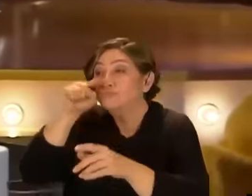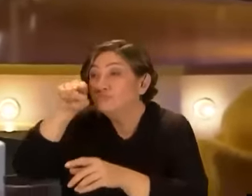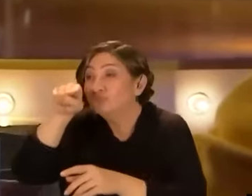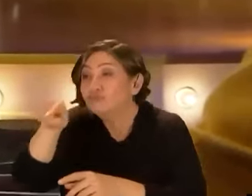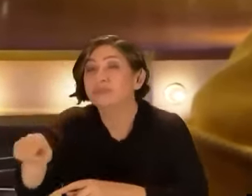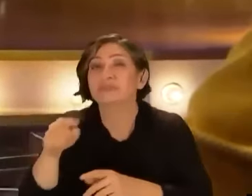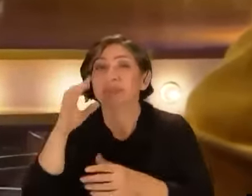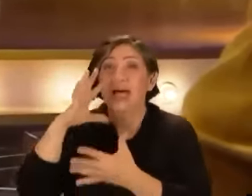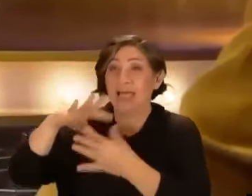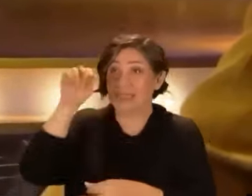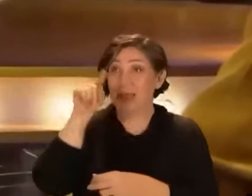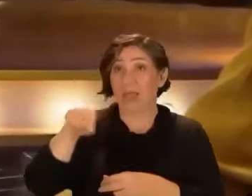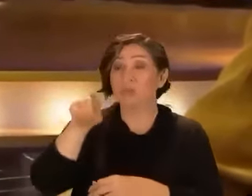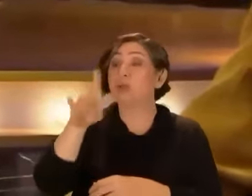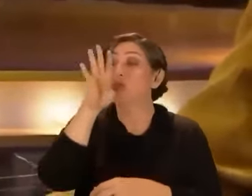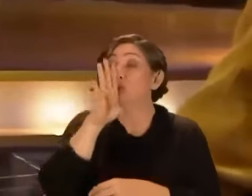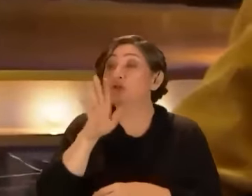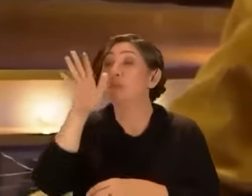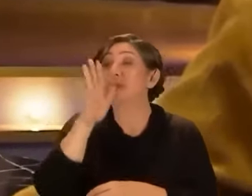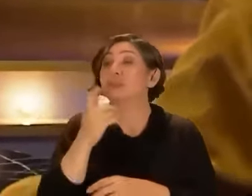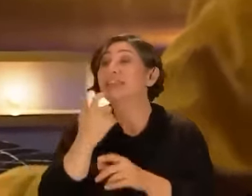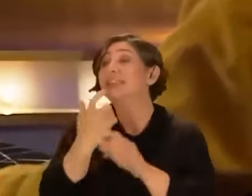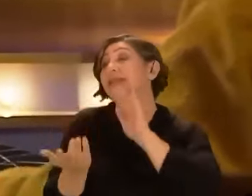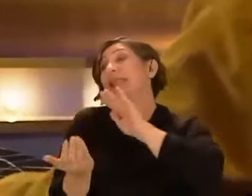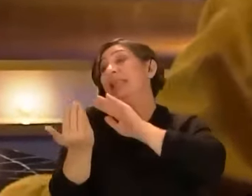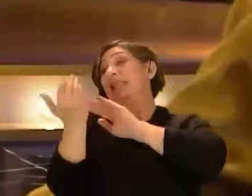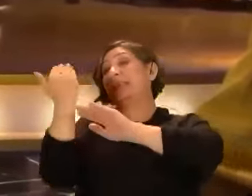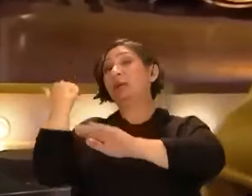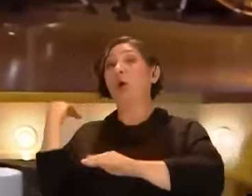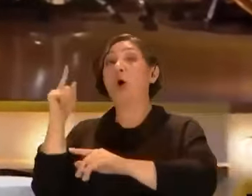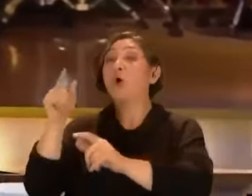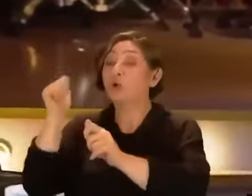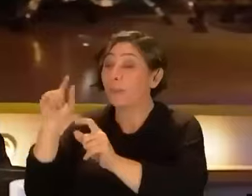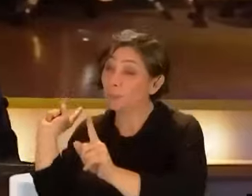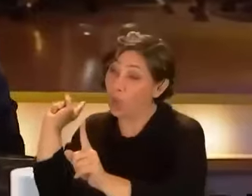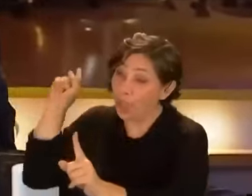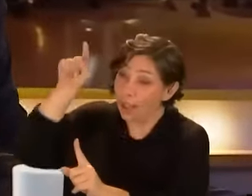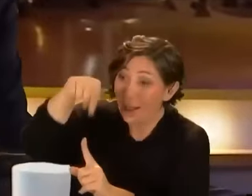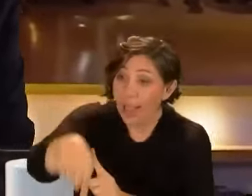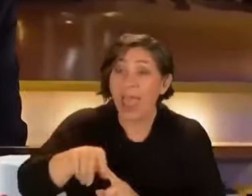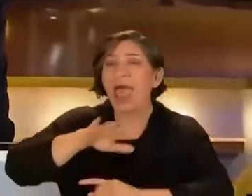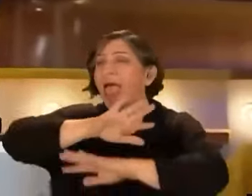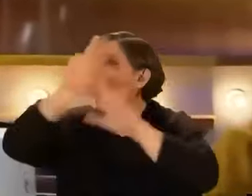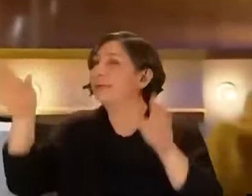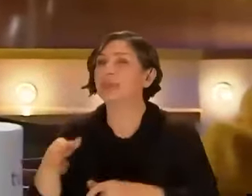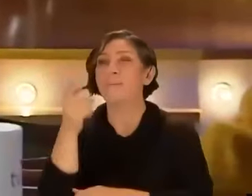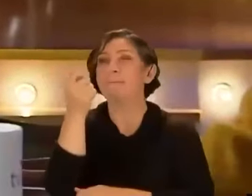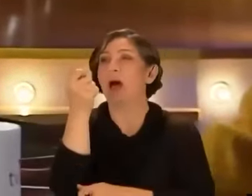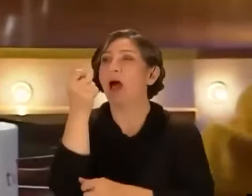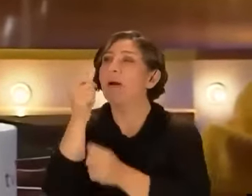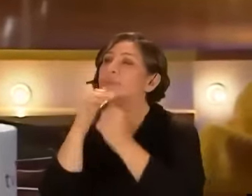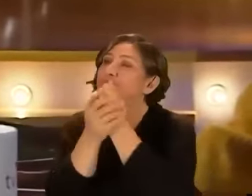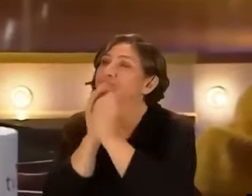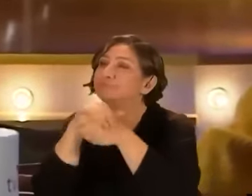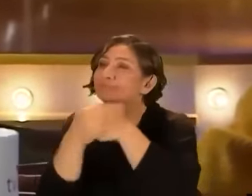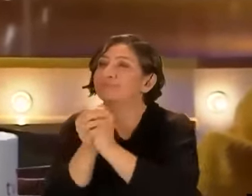adamlar. Bundan 400-500 yıl geriye git ve o günden buraya kadar gel, hepsi paraya tamah